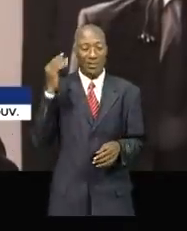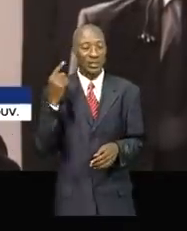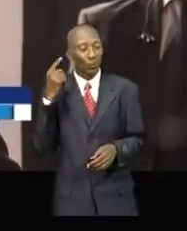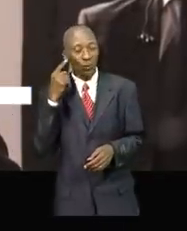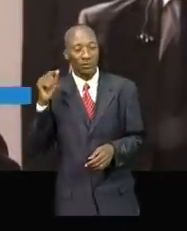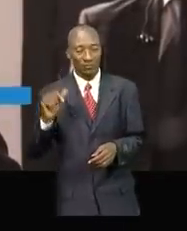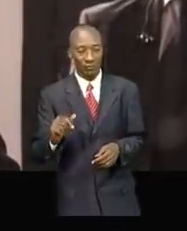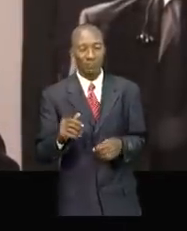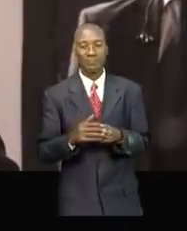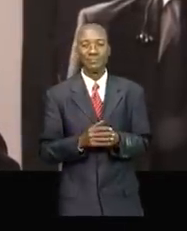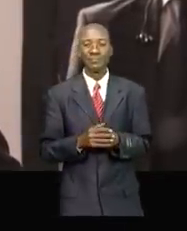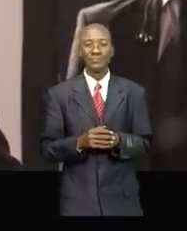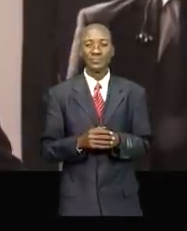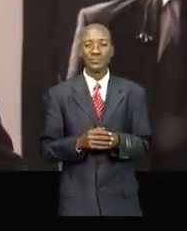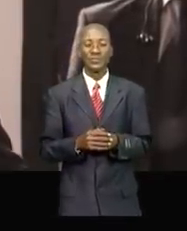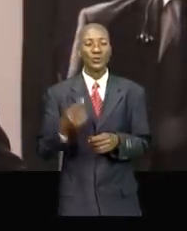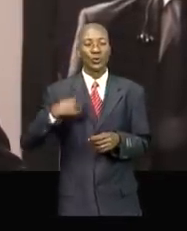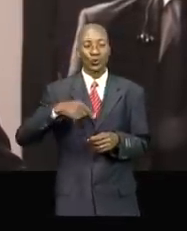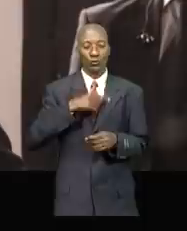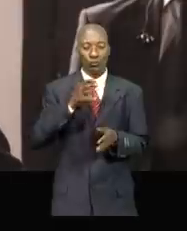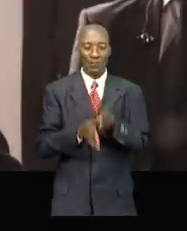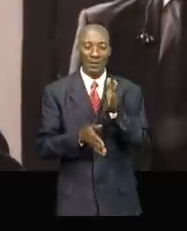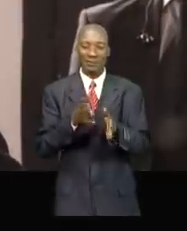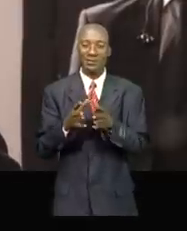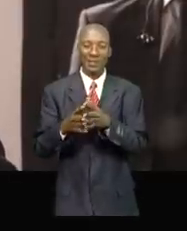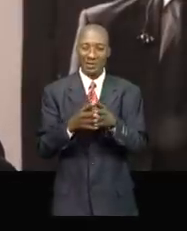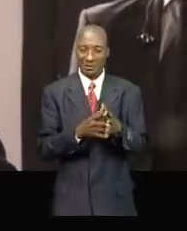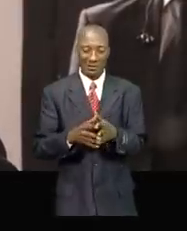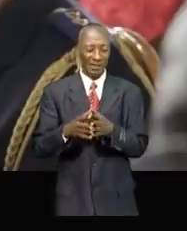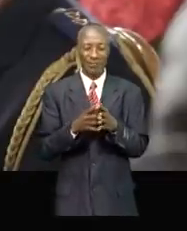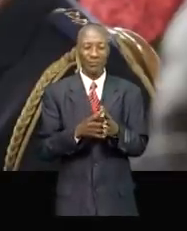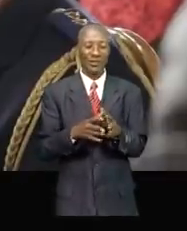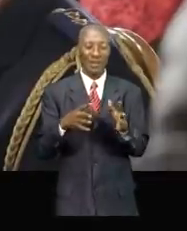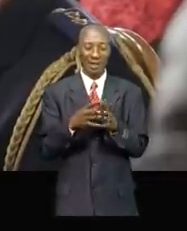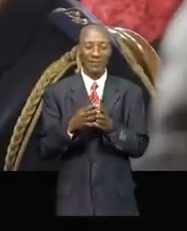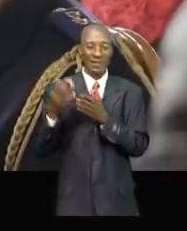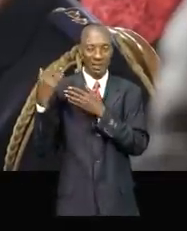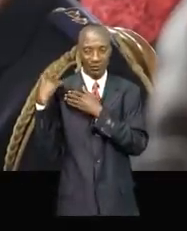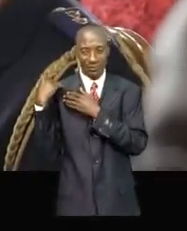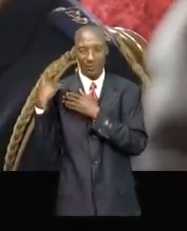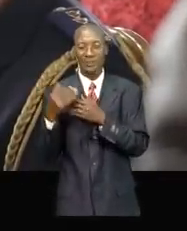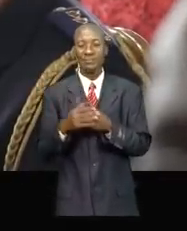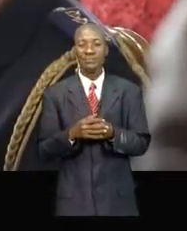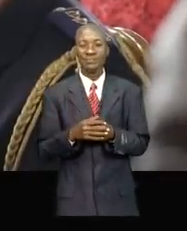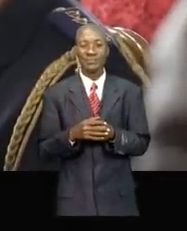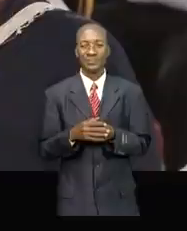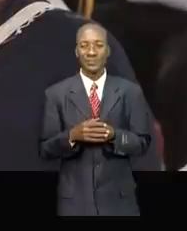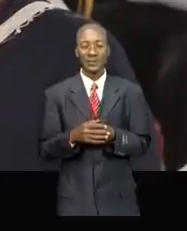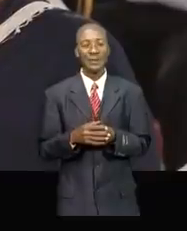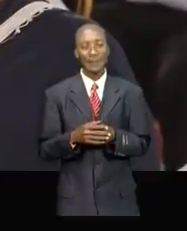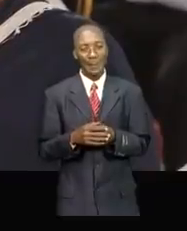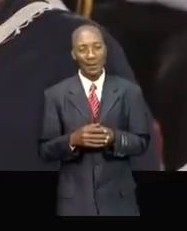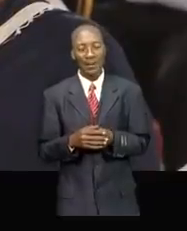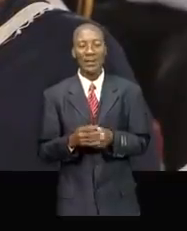devons faire ce chemin ensemble dans la sincérité et la responsabilité. En ce qui concerne les différentes arrestations des journalistes,